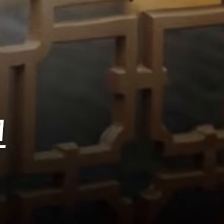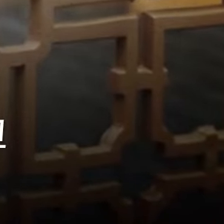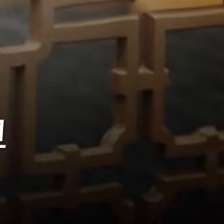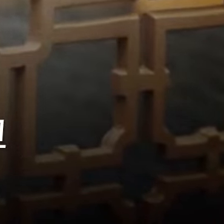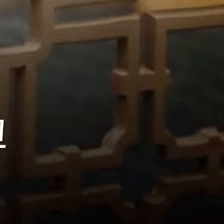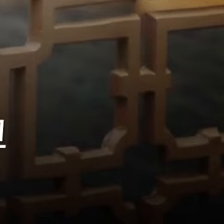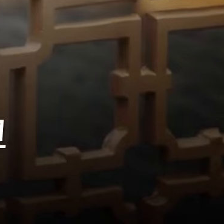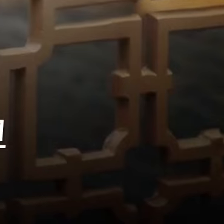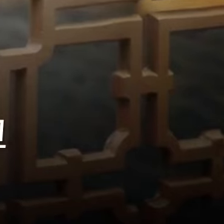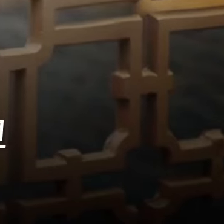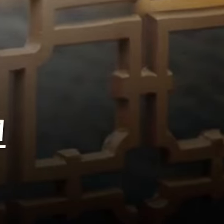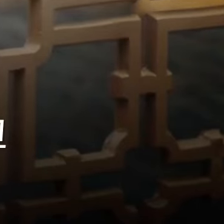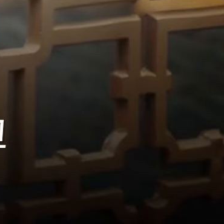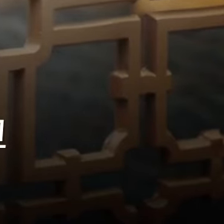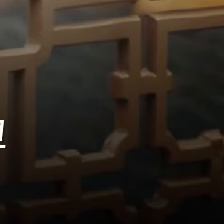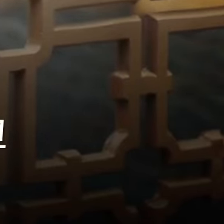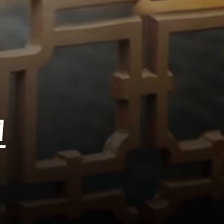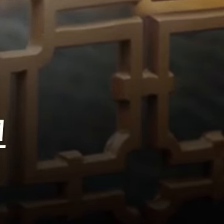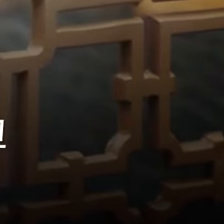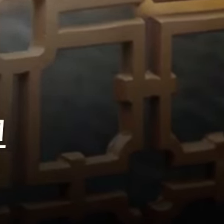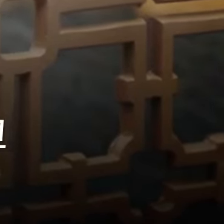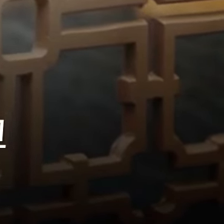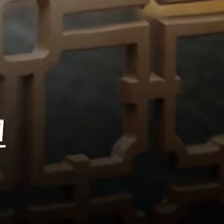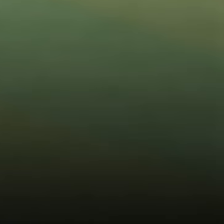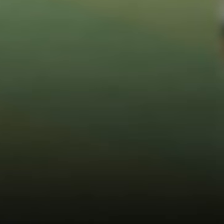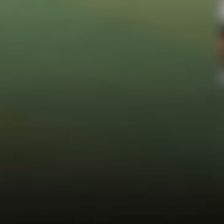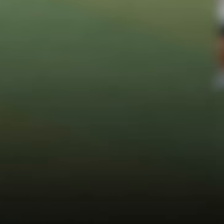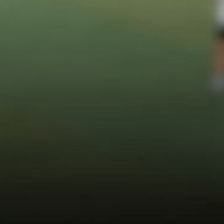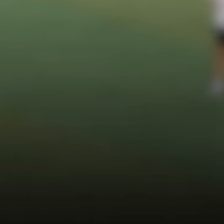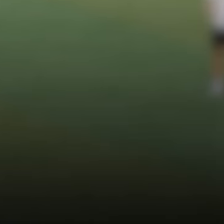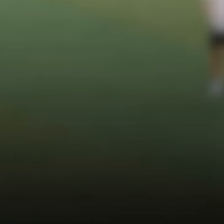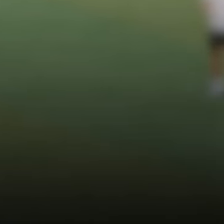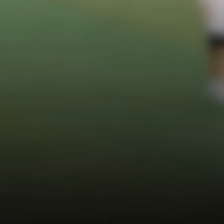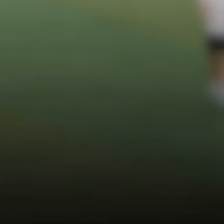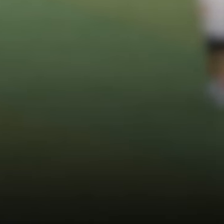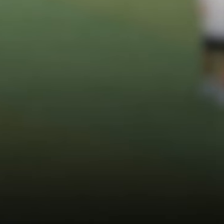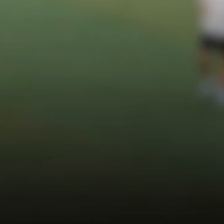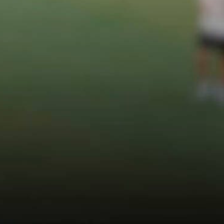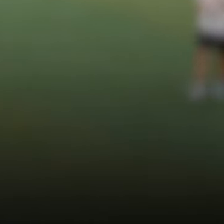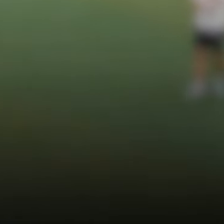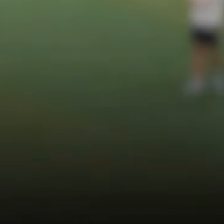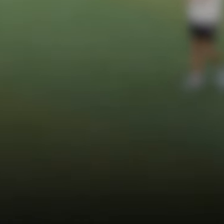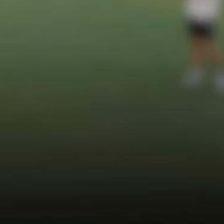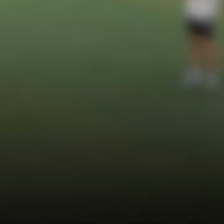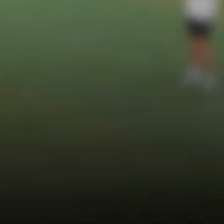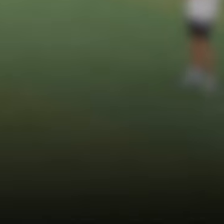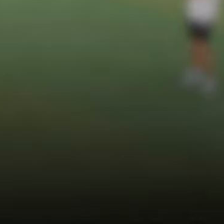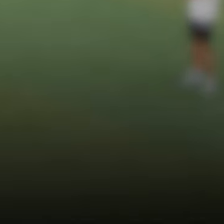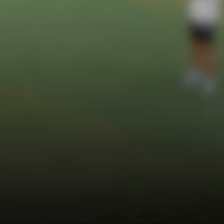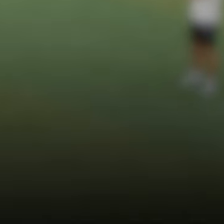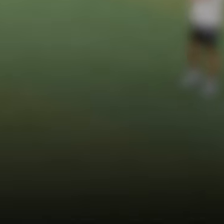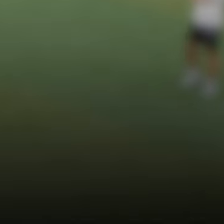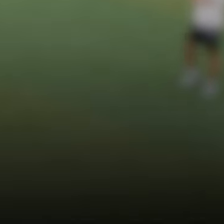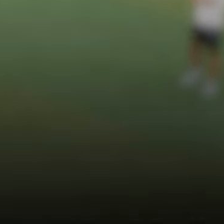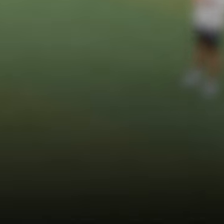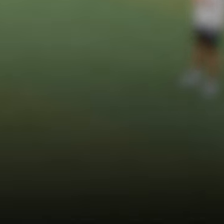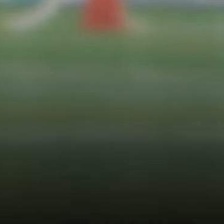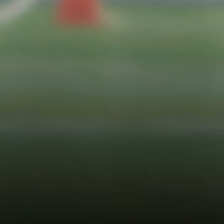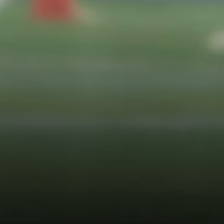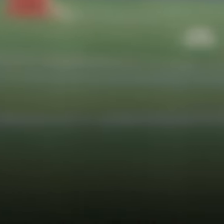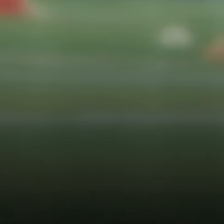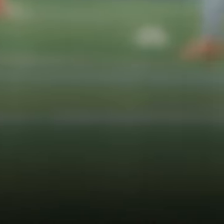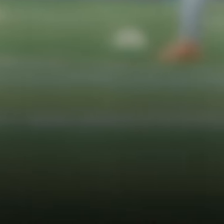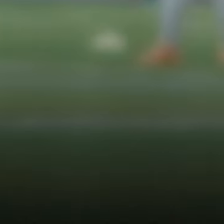말아라 그런 식으로 얘기하셨고 JTBC 취재 결과 서울 성동구의 한